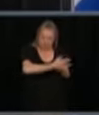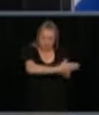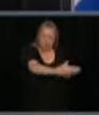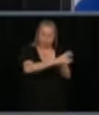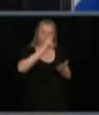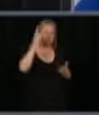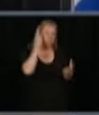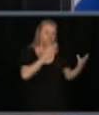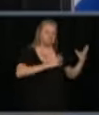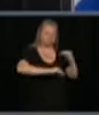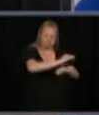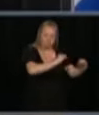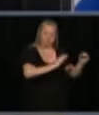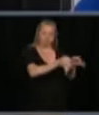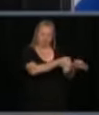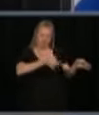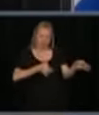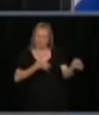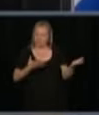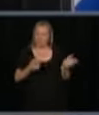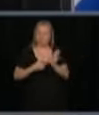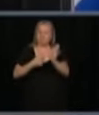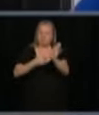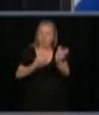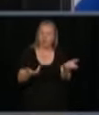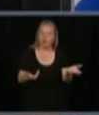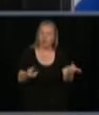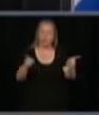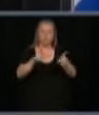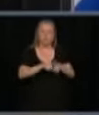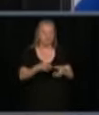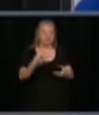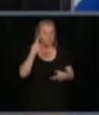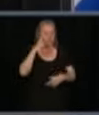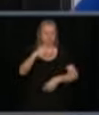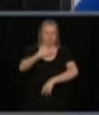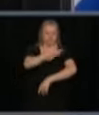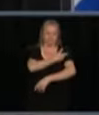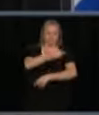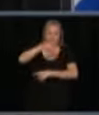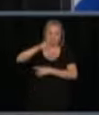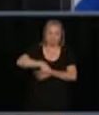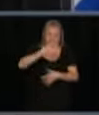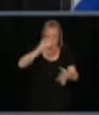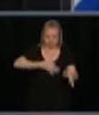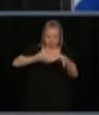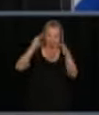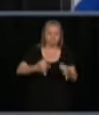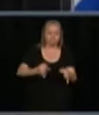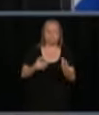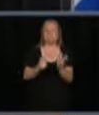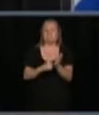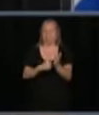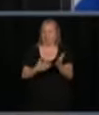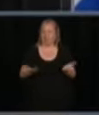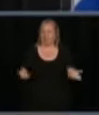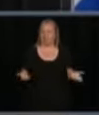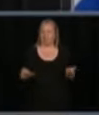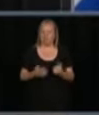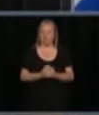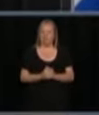sur la question là, de la vaccination obligatoire dans le réseau de la santé? Bien, on a commencé à parler avec